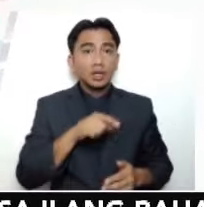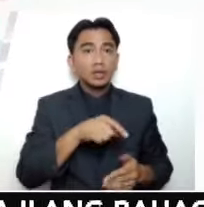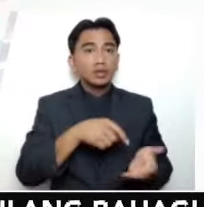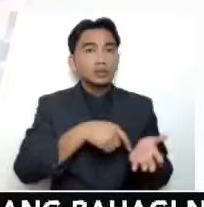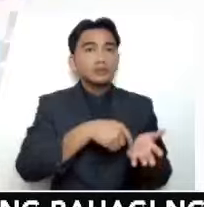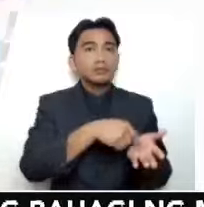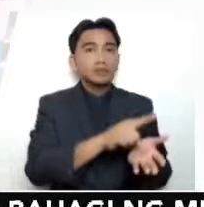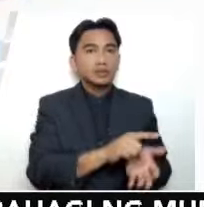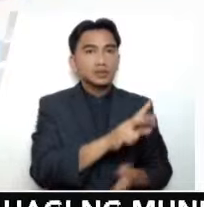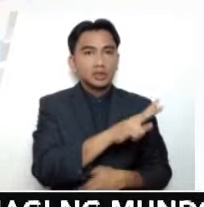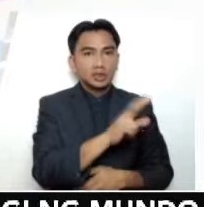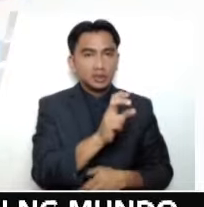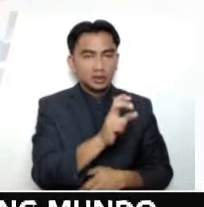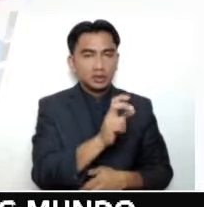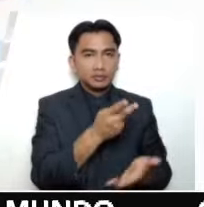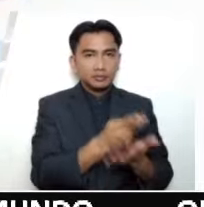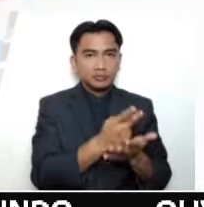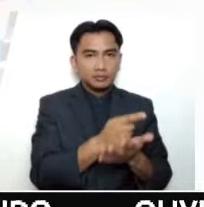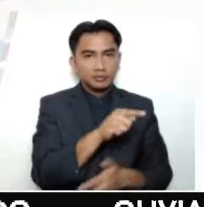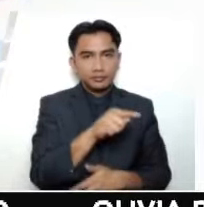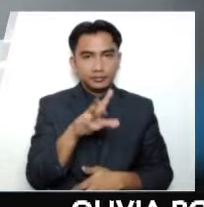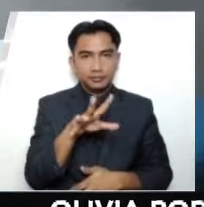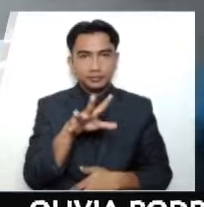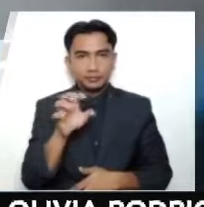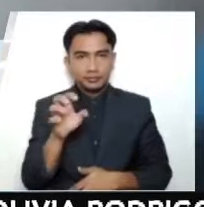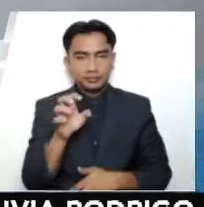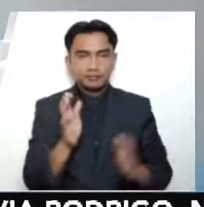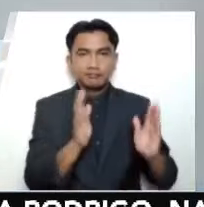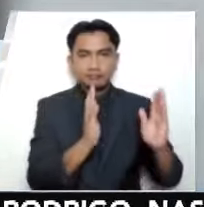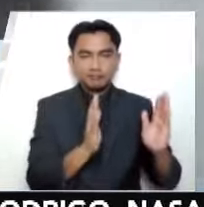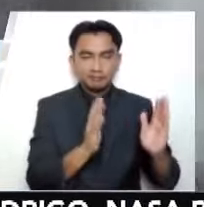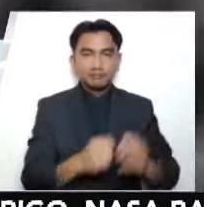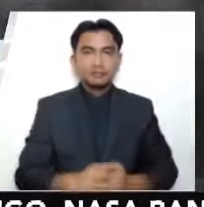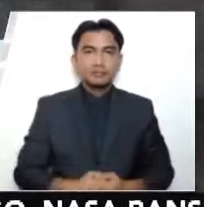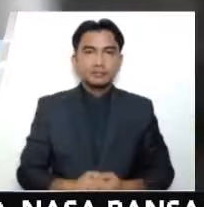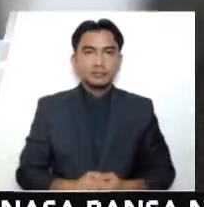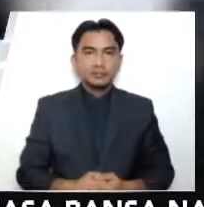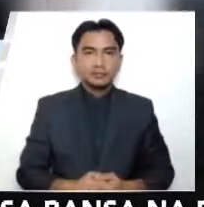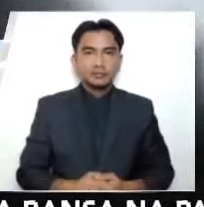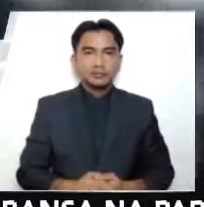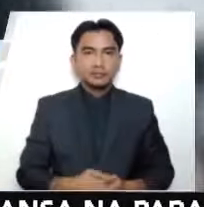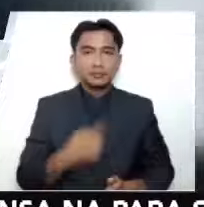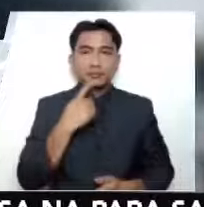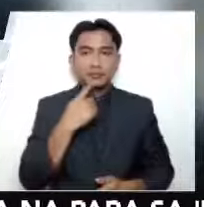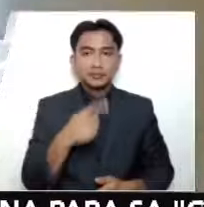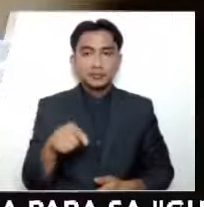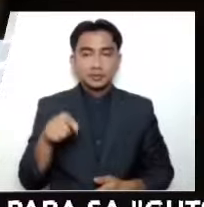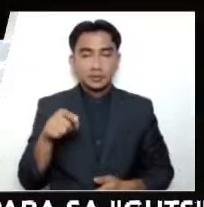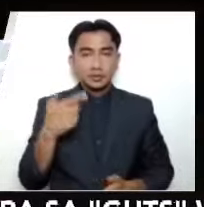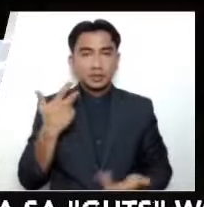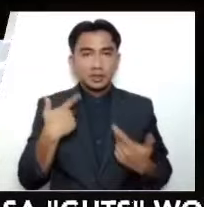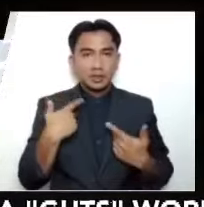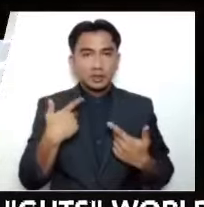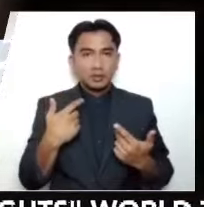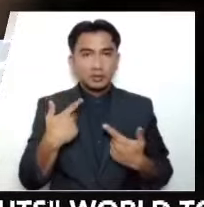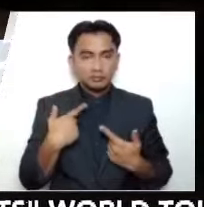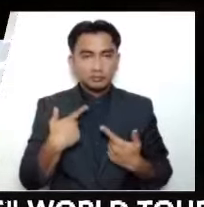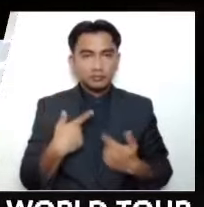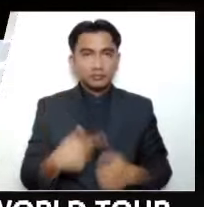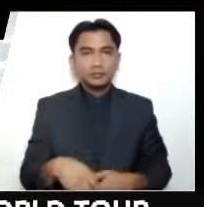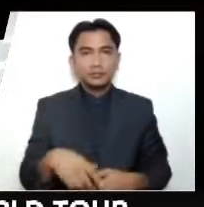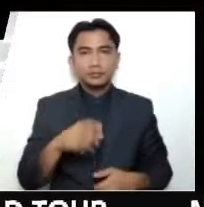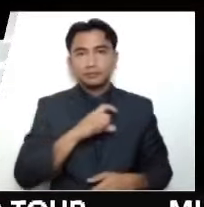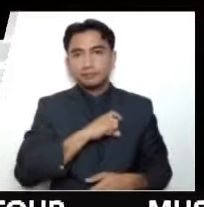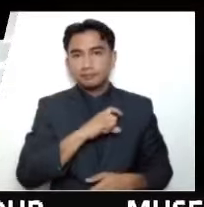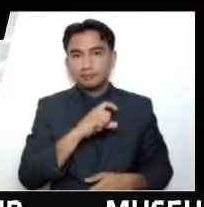to 500. Yun yung ibinibigay niya. Ayon pa sa Women and Children's Protection Center ng PNP,